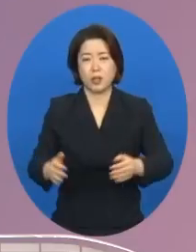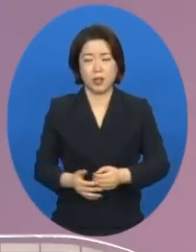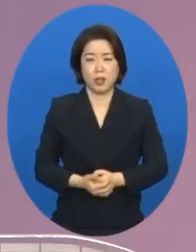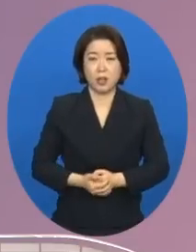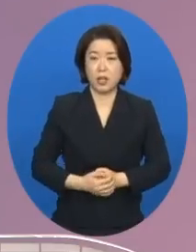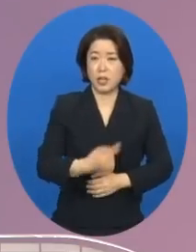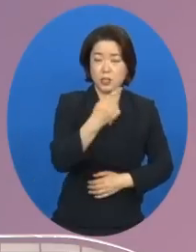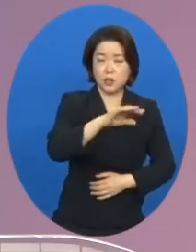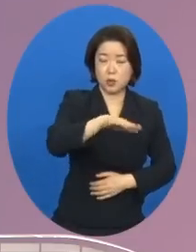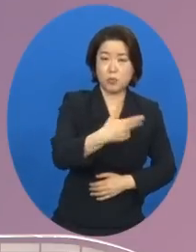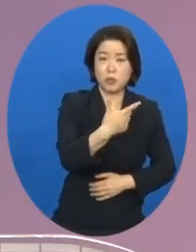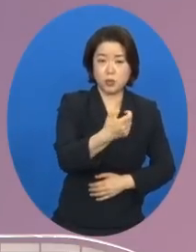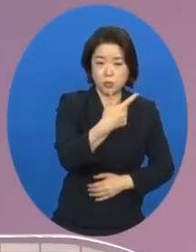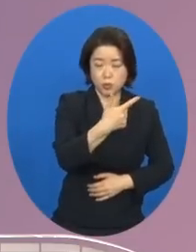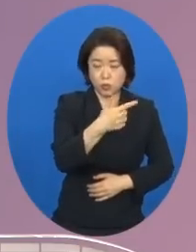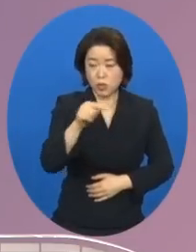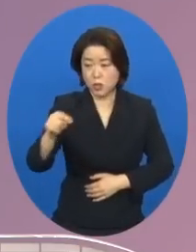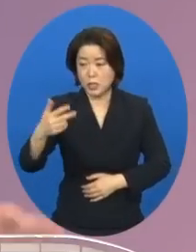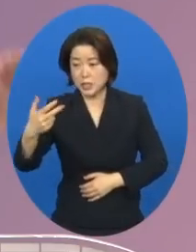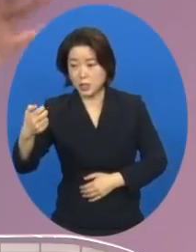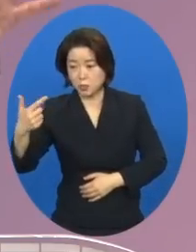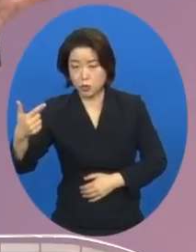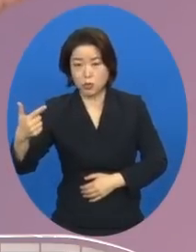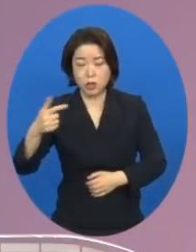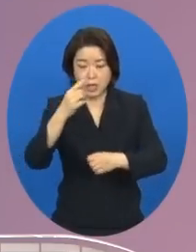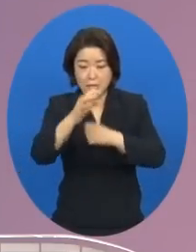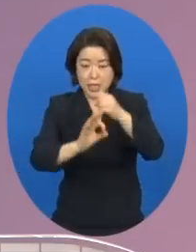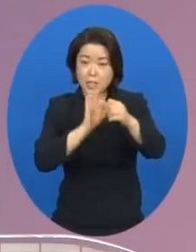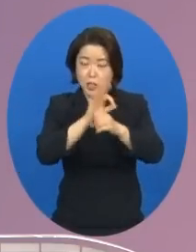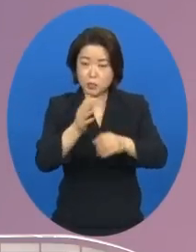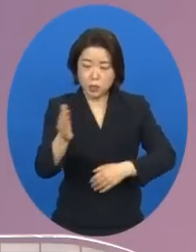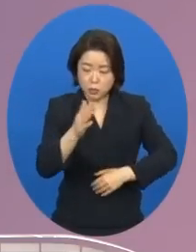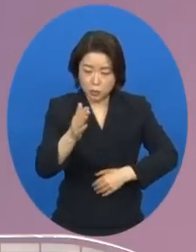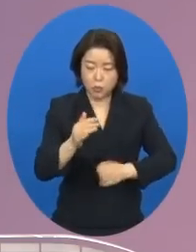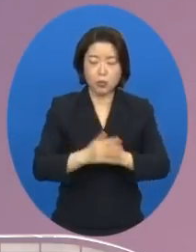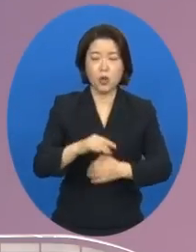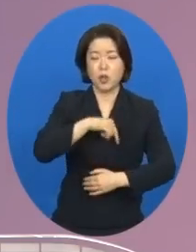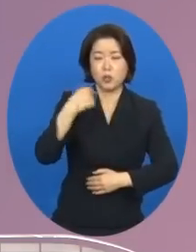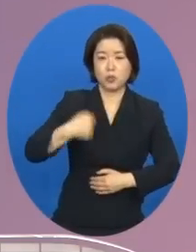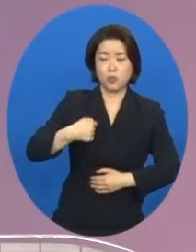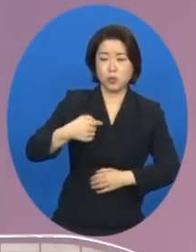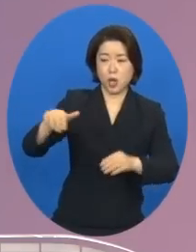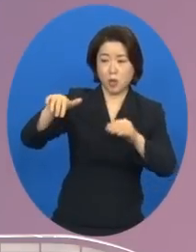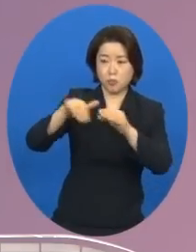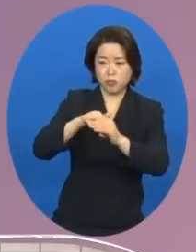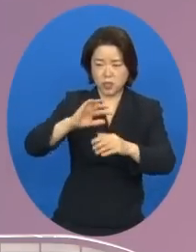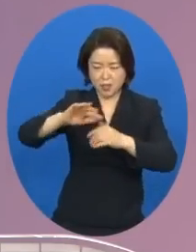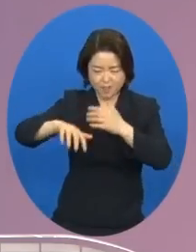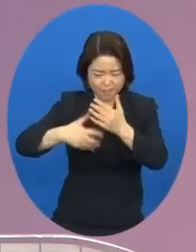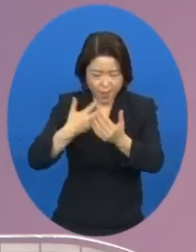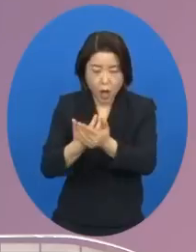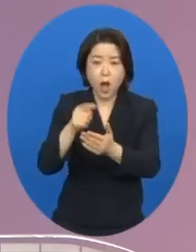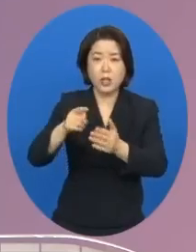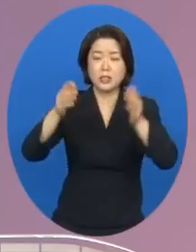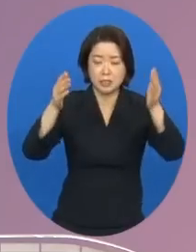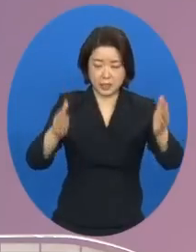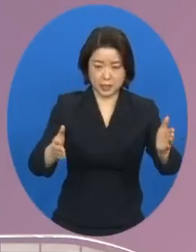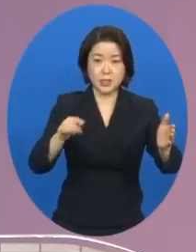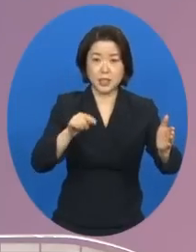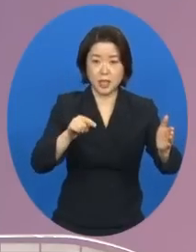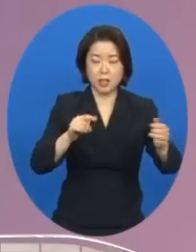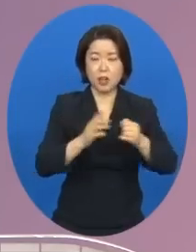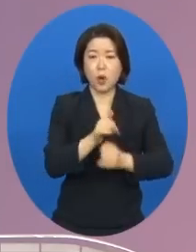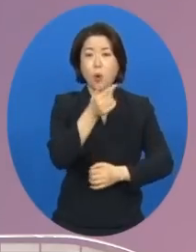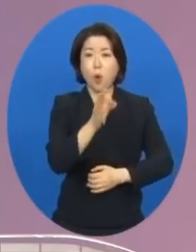1966년에서 1976년까지 중국의 문화대혁명이라고 하는 그 극심한 어려운 시기에 홍위병들을